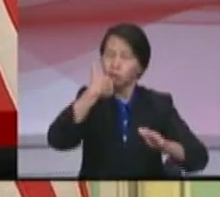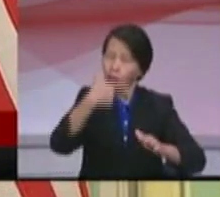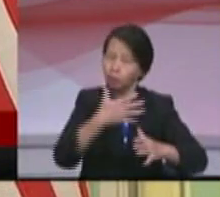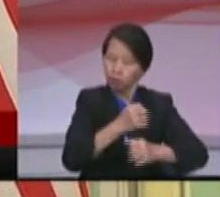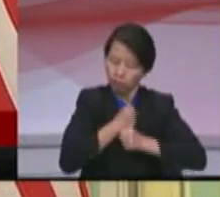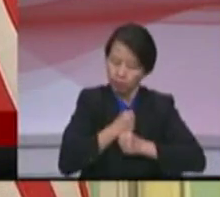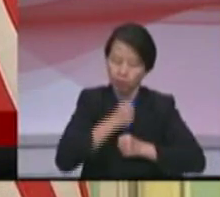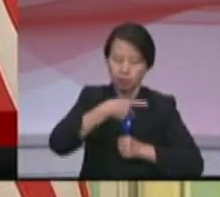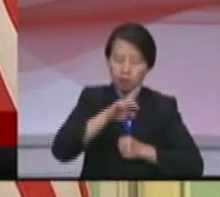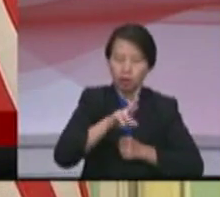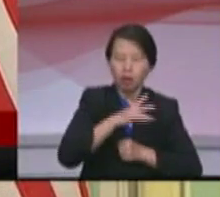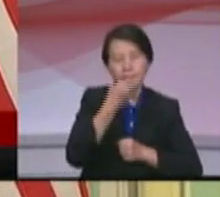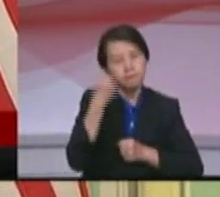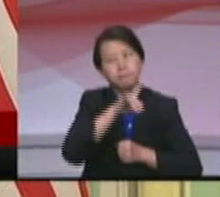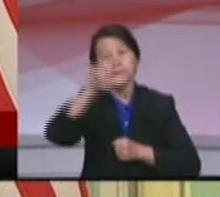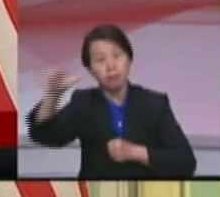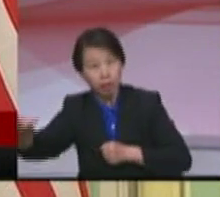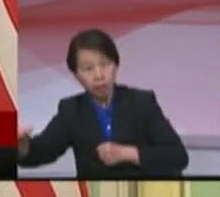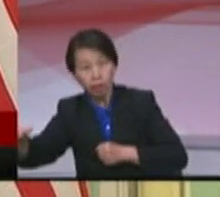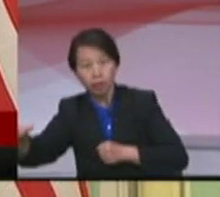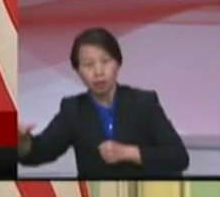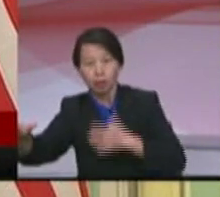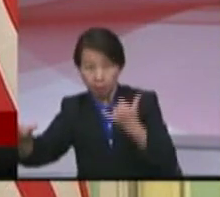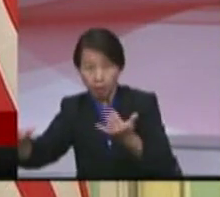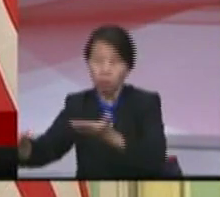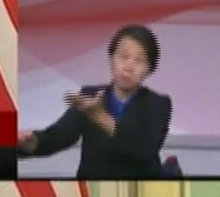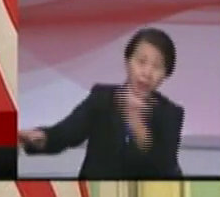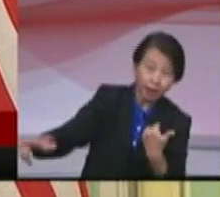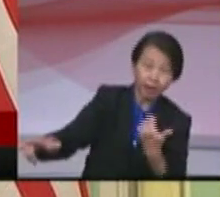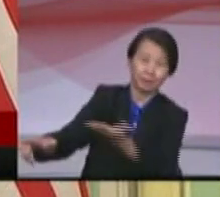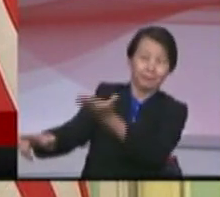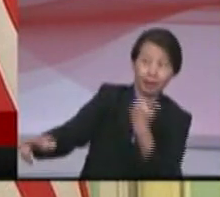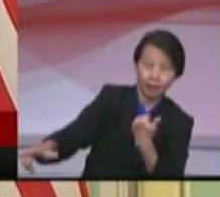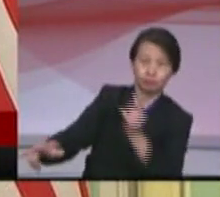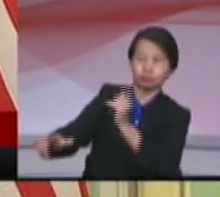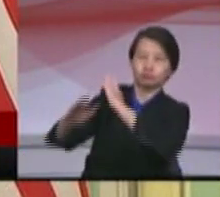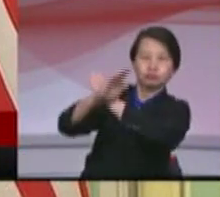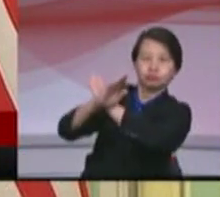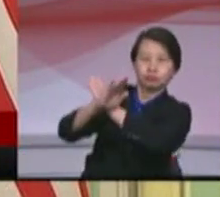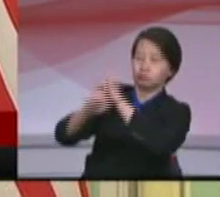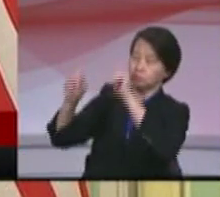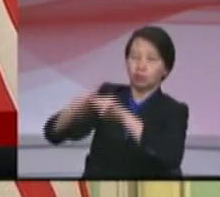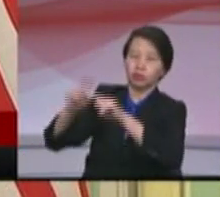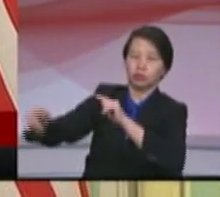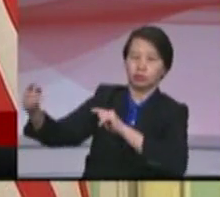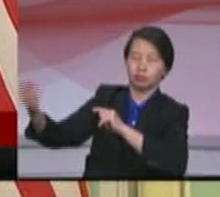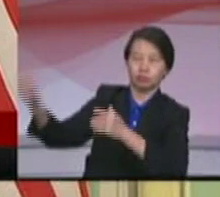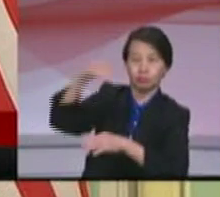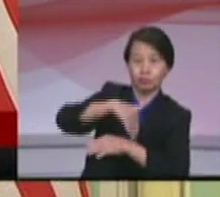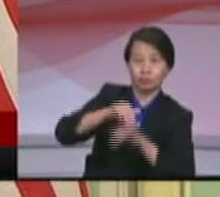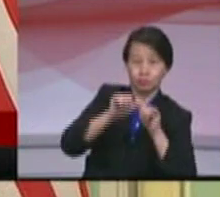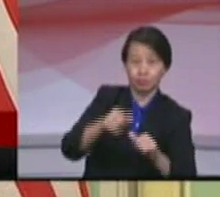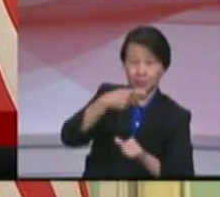PR balik ke negara mereka dan mau come back, baru datang balik. Kita tidak membenarkan.